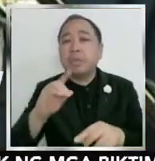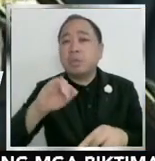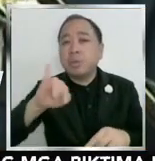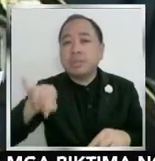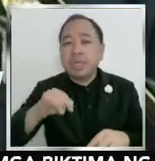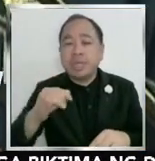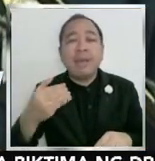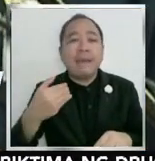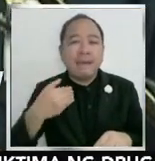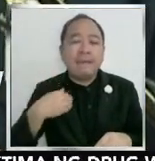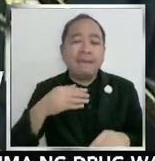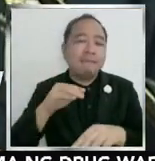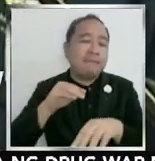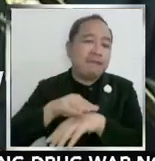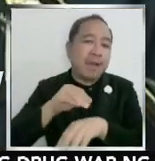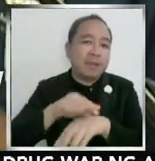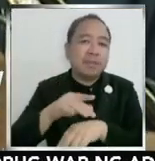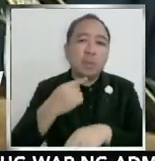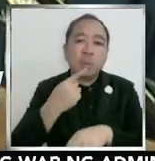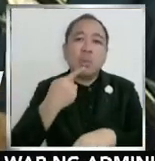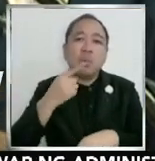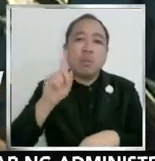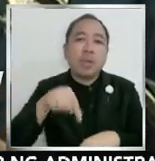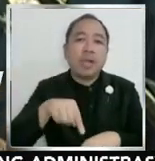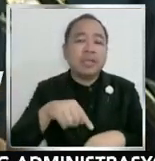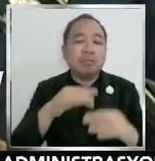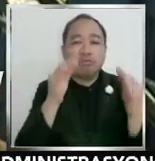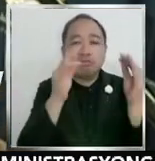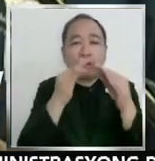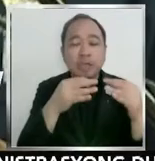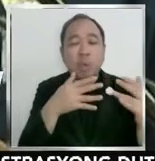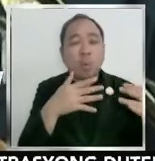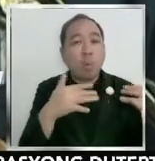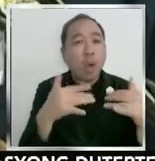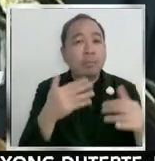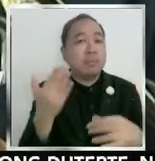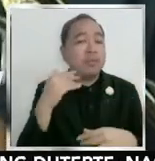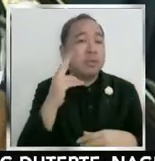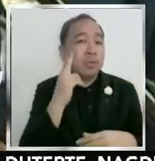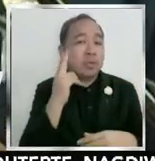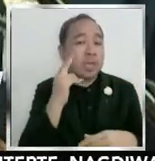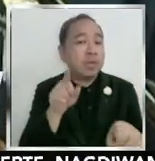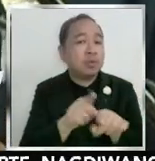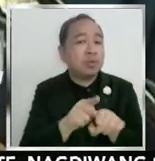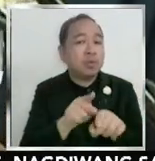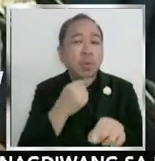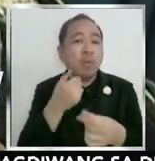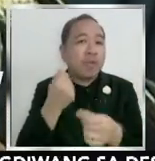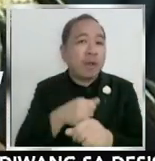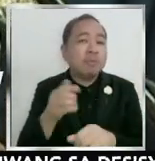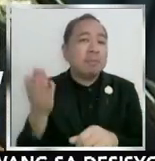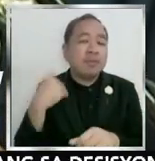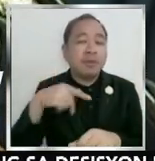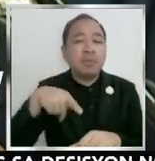war na si dating Pangulong Rodrigo Duterte. At ang nagpatupad nito na si dating PNP Chief at ngayon Senador na si Bato de la